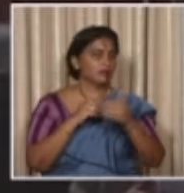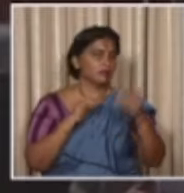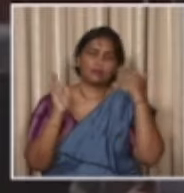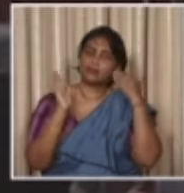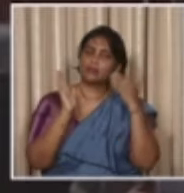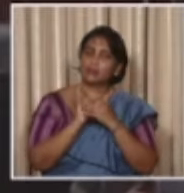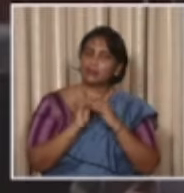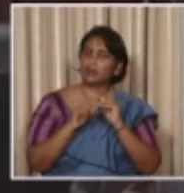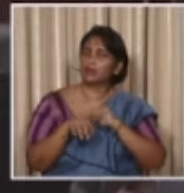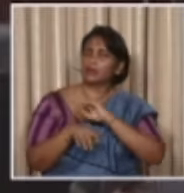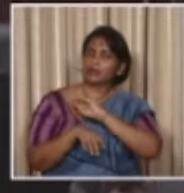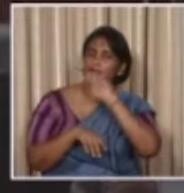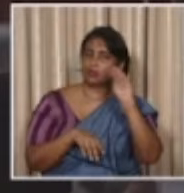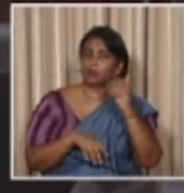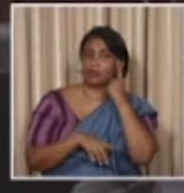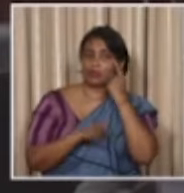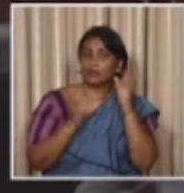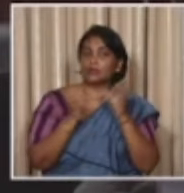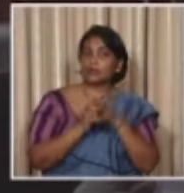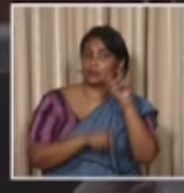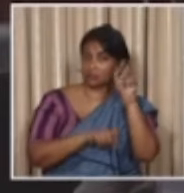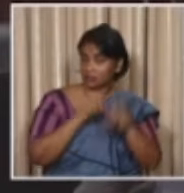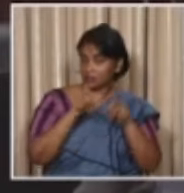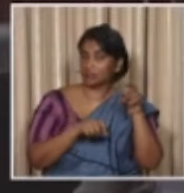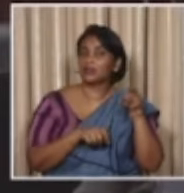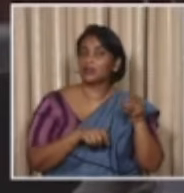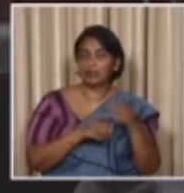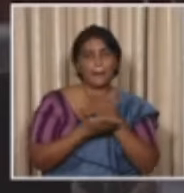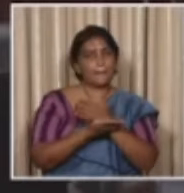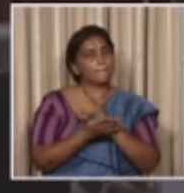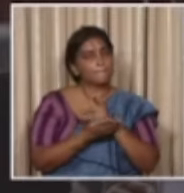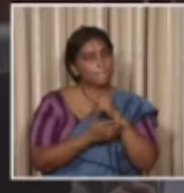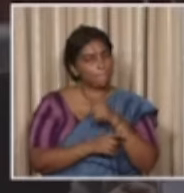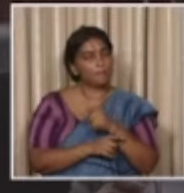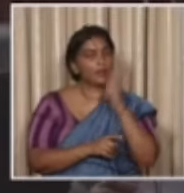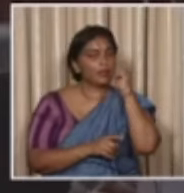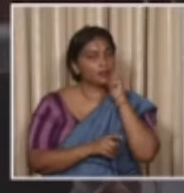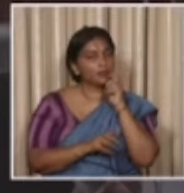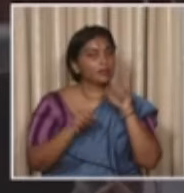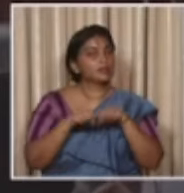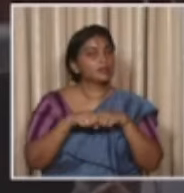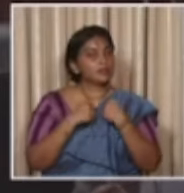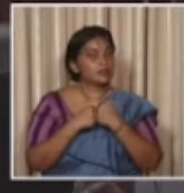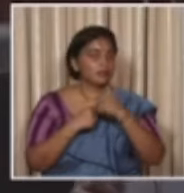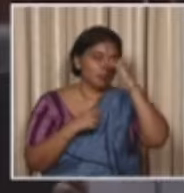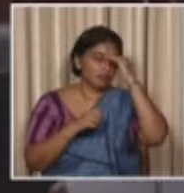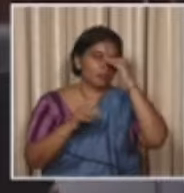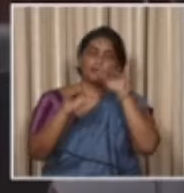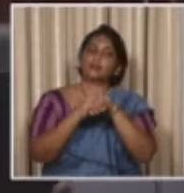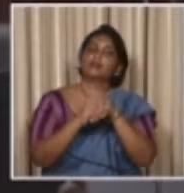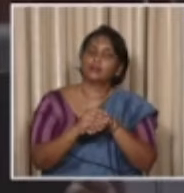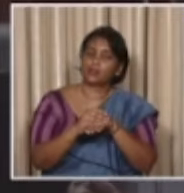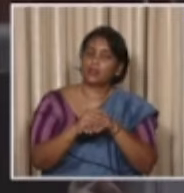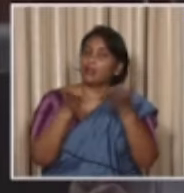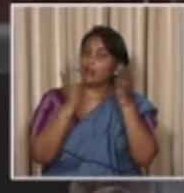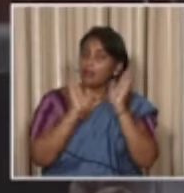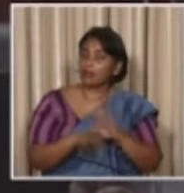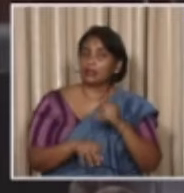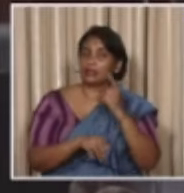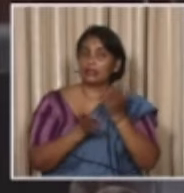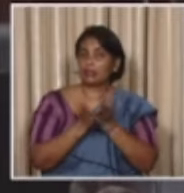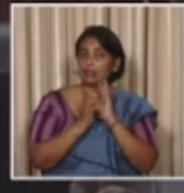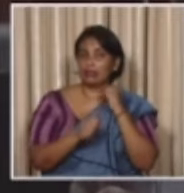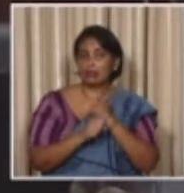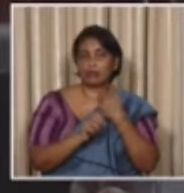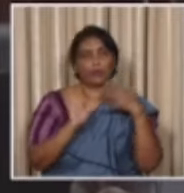වෙලා ටික කලකින් බුද්ධ්‍යාංශ නිලධාරියෙක් ඒ බෙදුම්වාදී ත්‍රස්තවාදී සංවිධානයේ නායකයා බවට පත් වෙනවා. අන්තිමට ඉන්දියානු ආණ්ඩුවත්